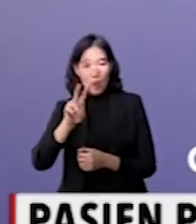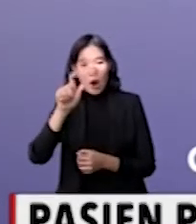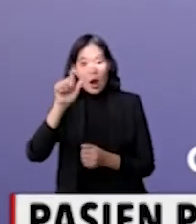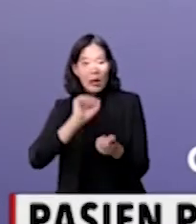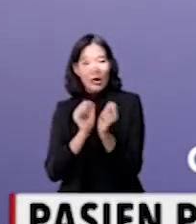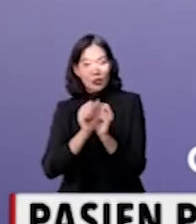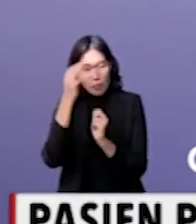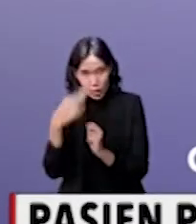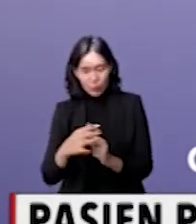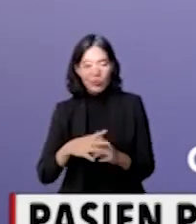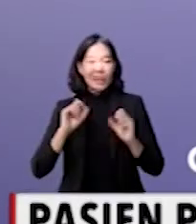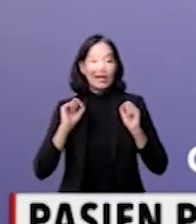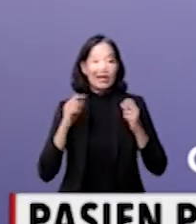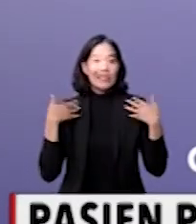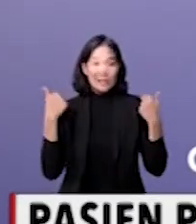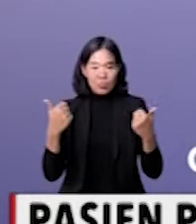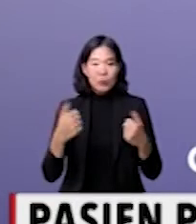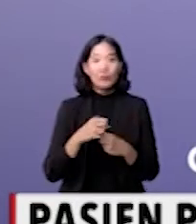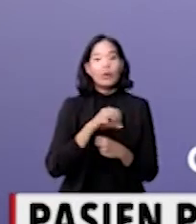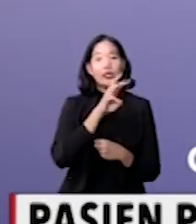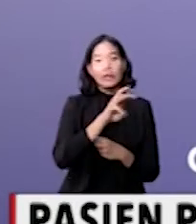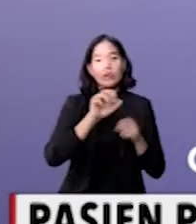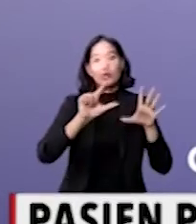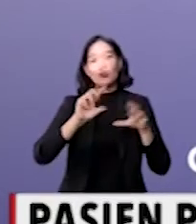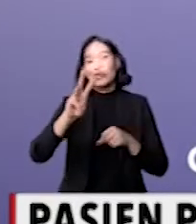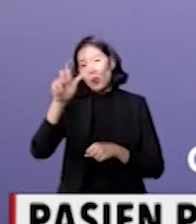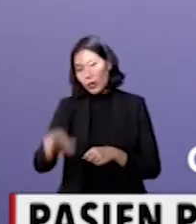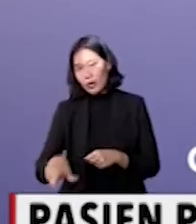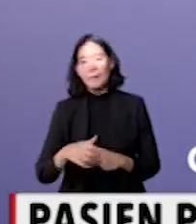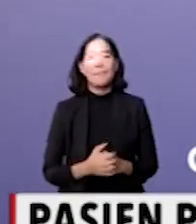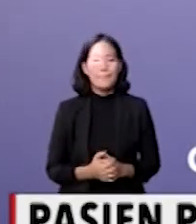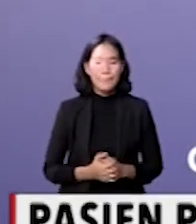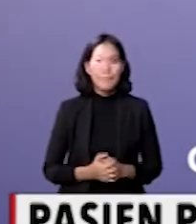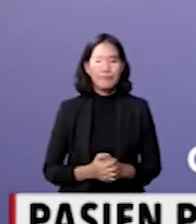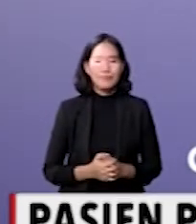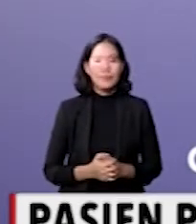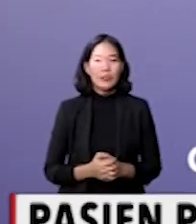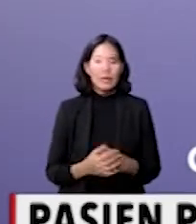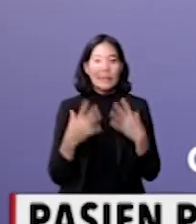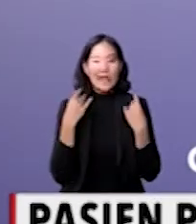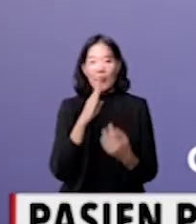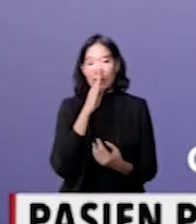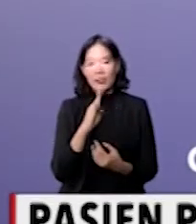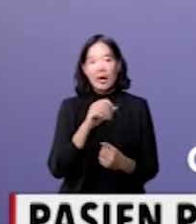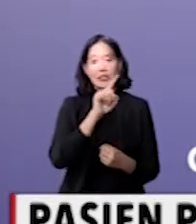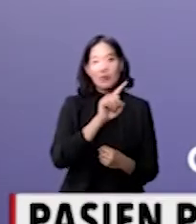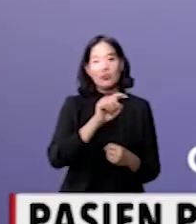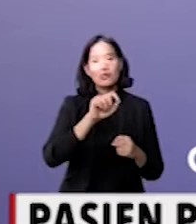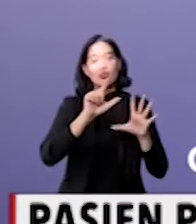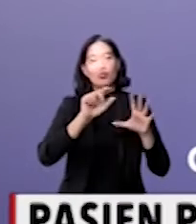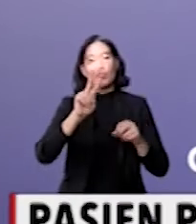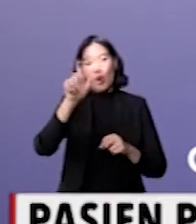baru dan sembuh 373 like Hai Jawa Tengah melaporkan kasus baru